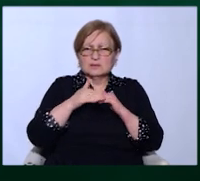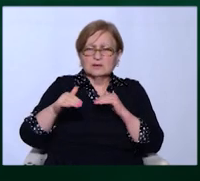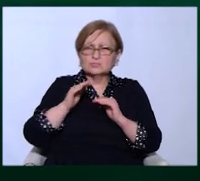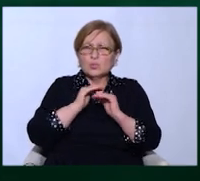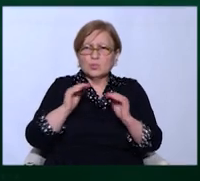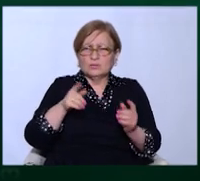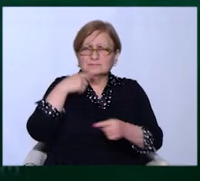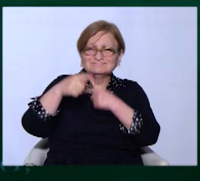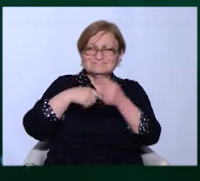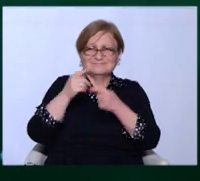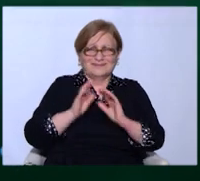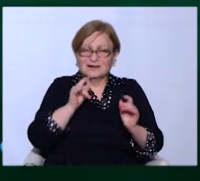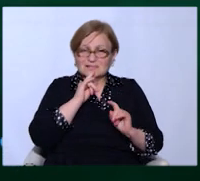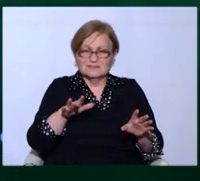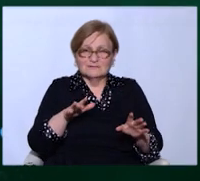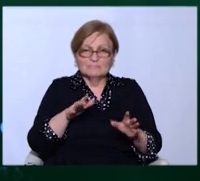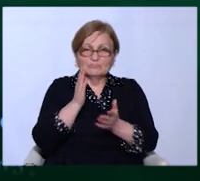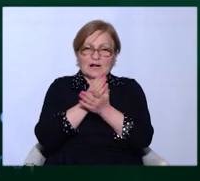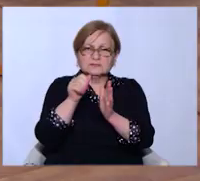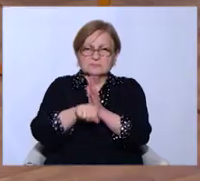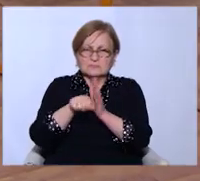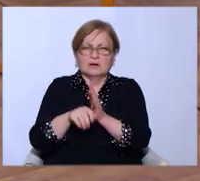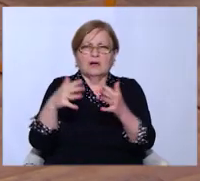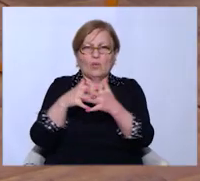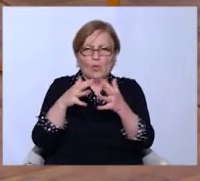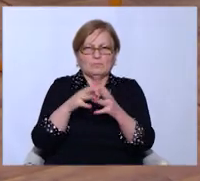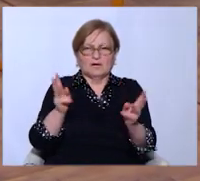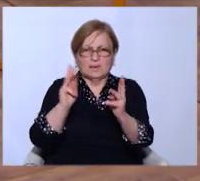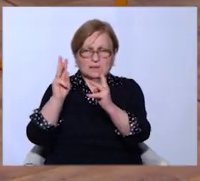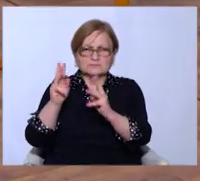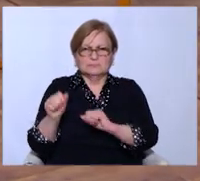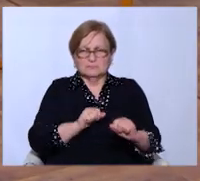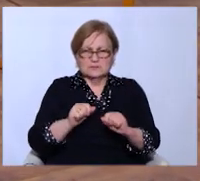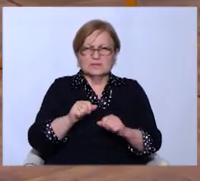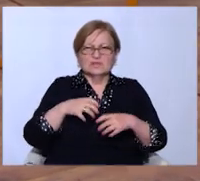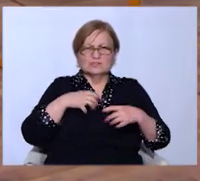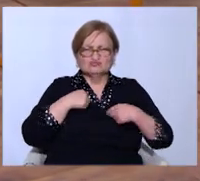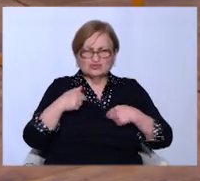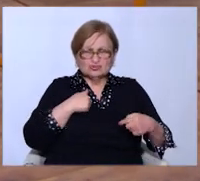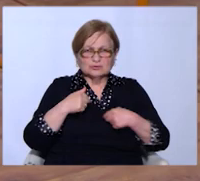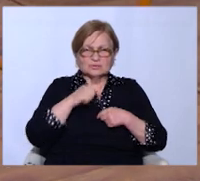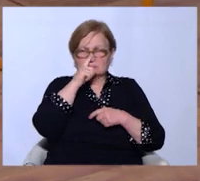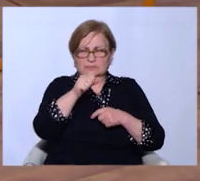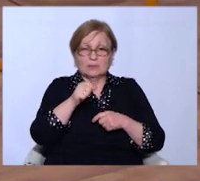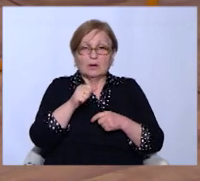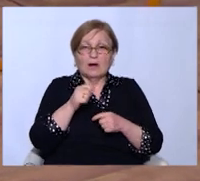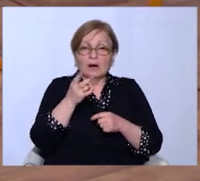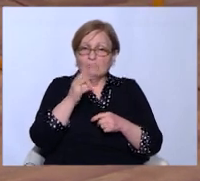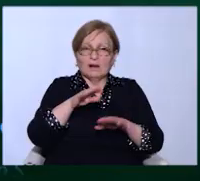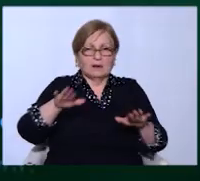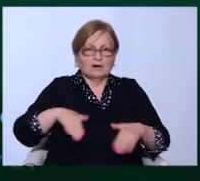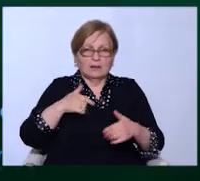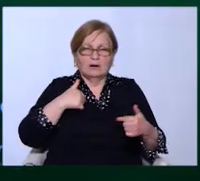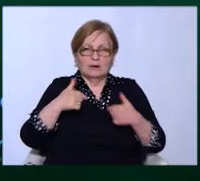არ გაჩაღდები. არის მკვლელობა, არის ომი, არის ხანძარი, მიწისძვრა, ჭირი, ტყეში ყოფნა მარათულებად, მაგრამ არ